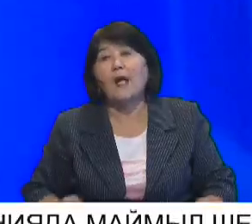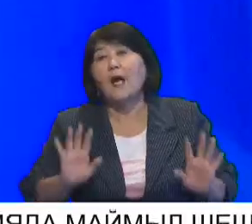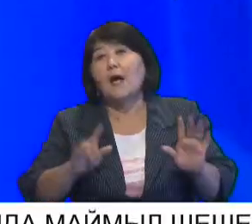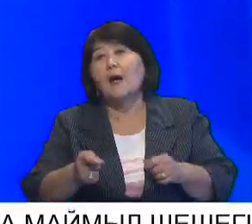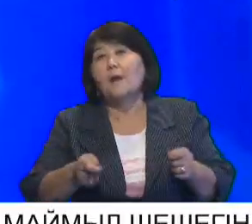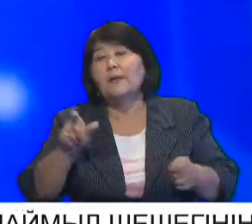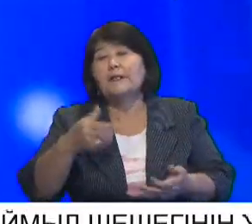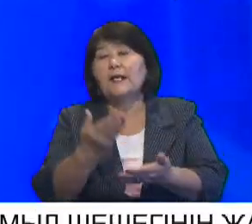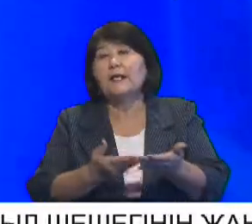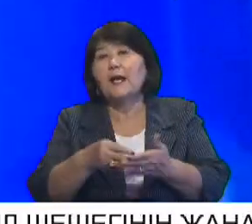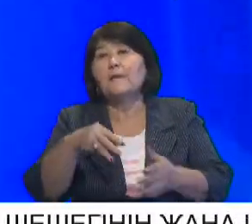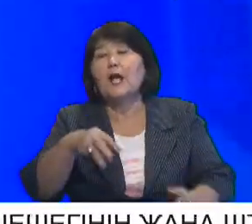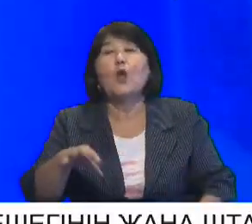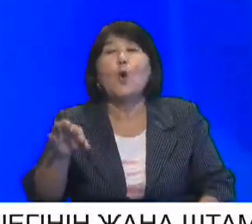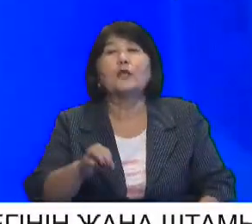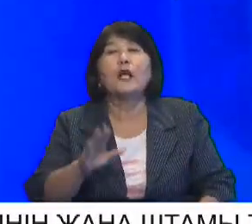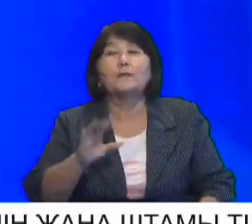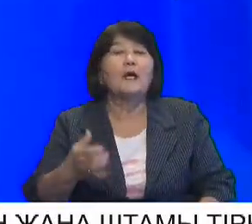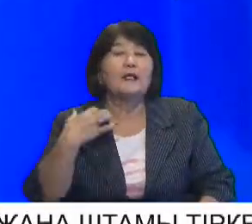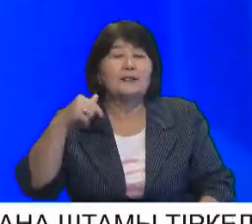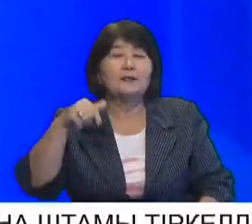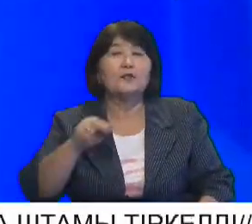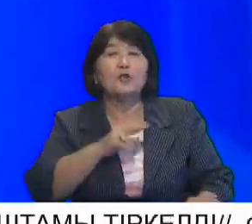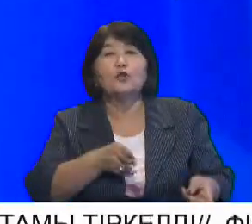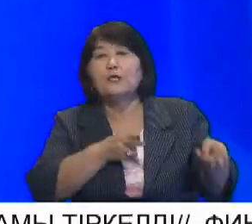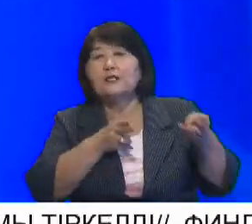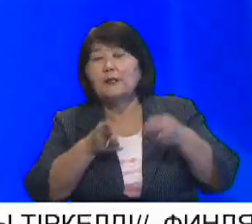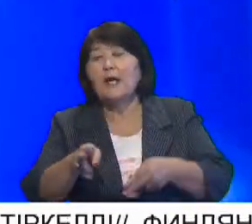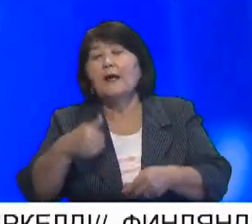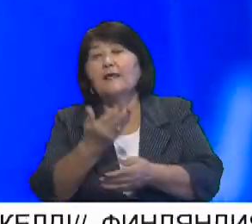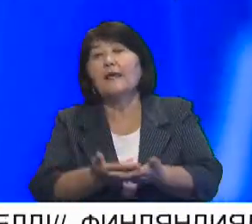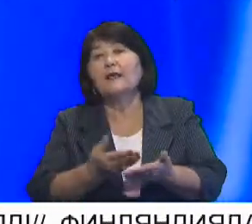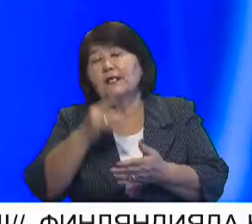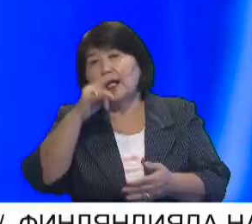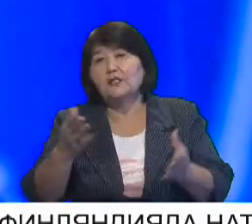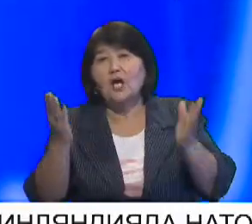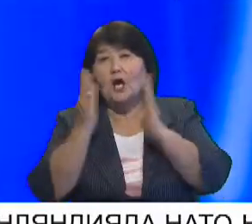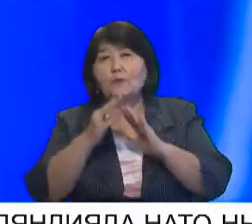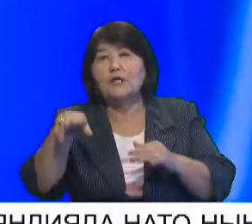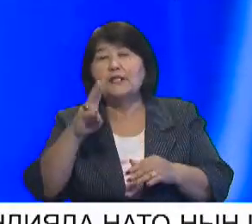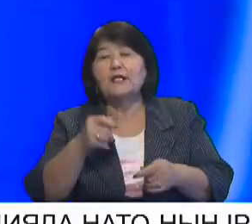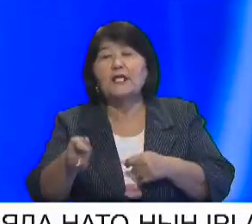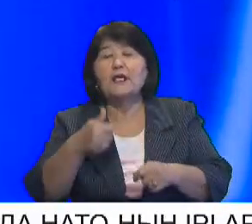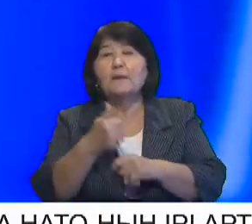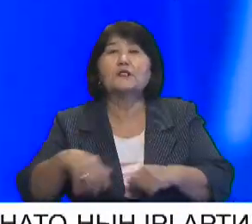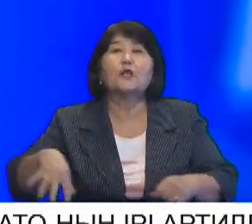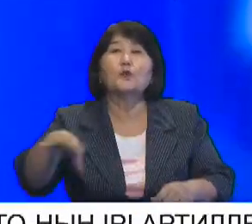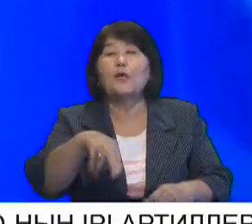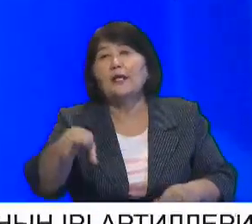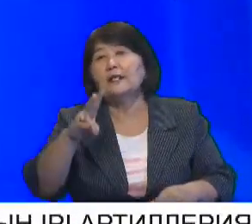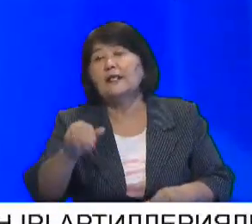Президент кеңесшісі Мәлік Отарбаев Сыр өңіріне жұмыс сапармен келді. Кеңесші ең алдымен Қазақстан мұсылмандары діни басқармасының өңірдегі